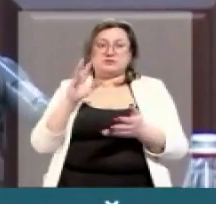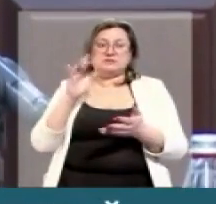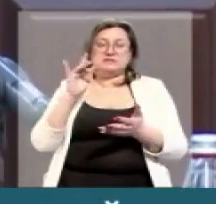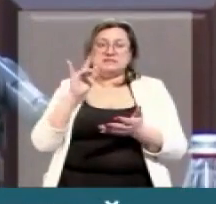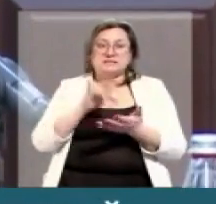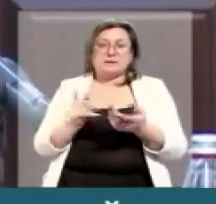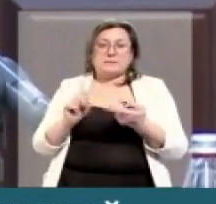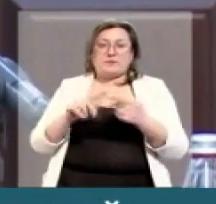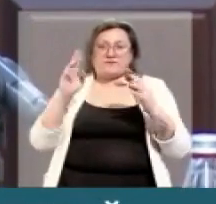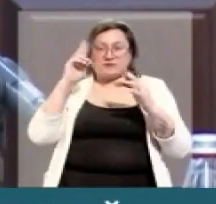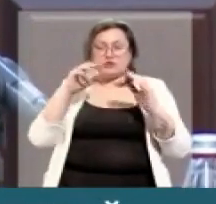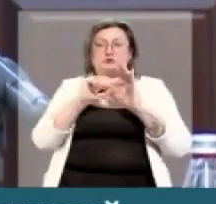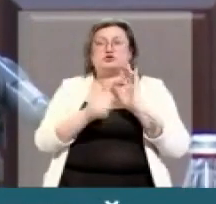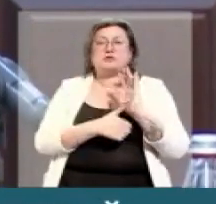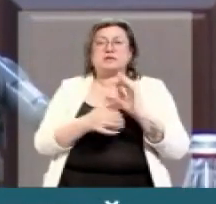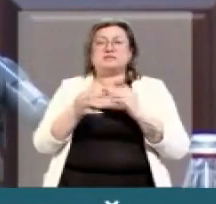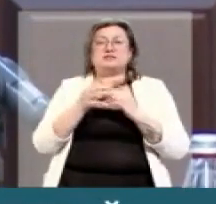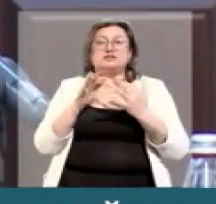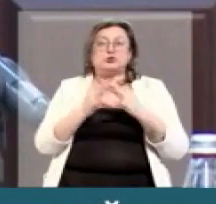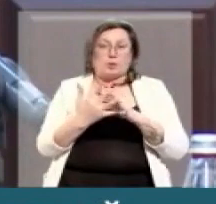централизованным водоснабжением 16 сел в этом году.